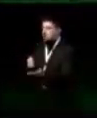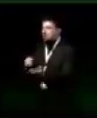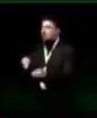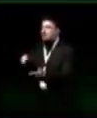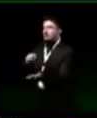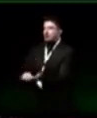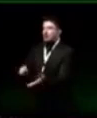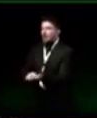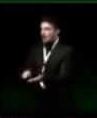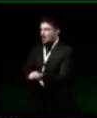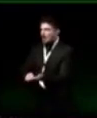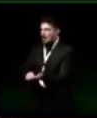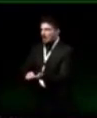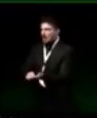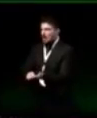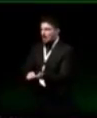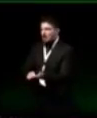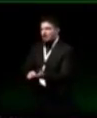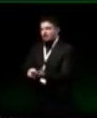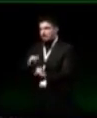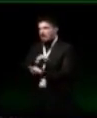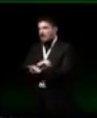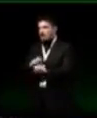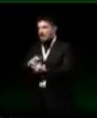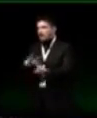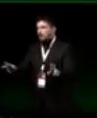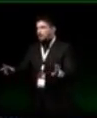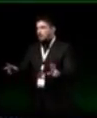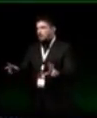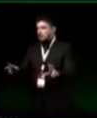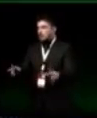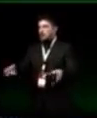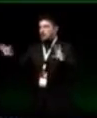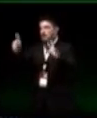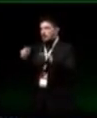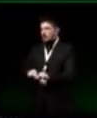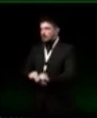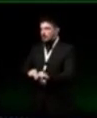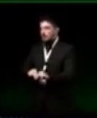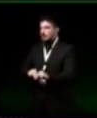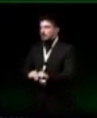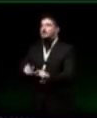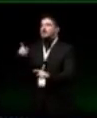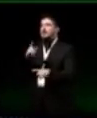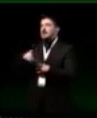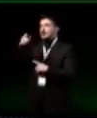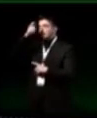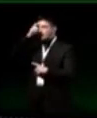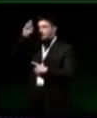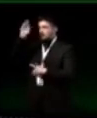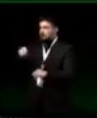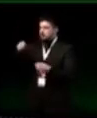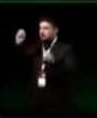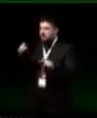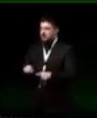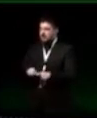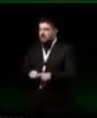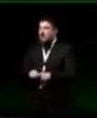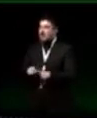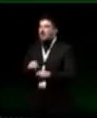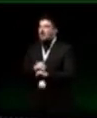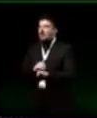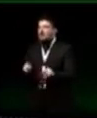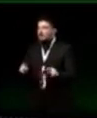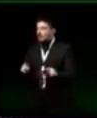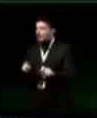scuola, mai più una riforma dall'alto impostata, per carità di Dio, ma ogni giorno